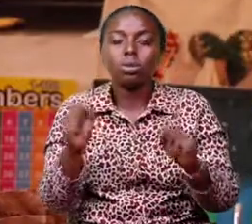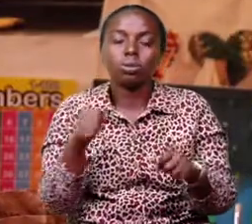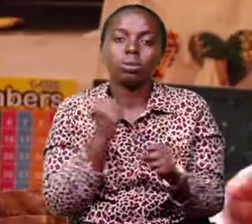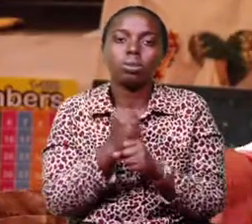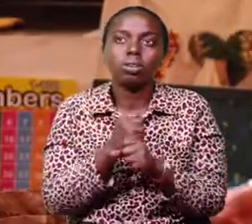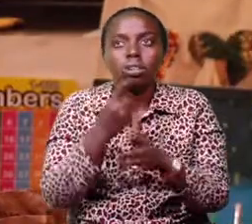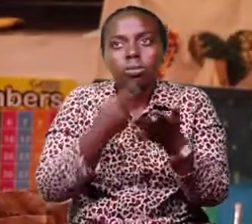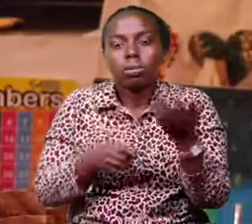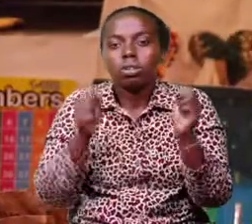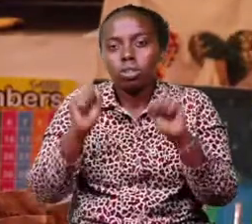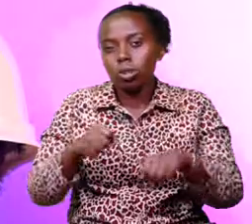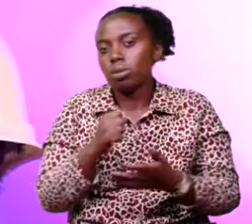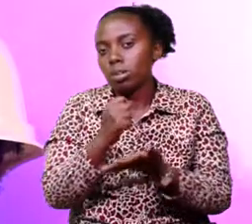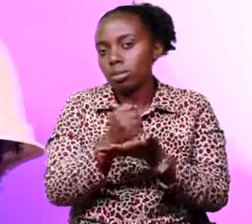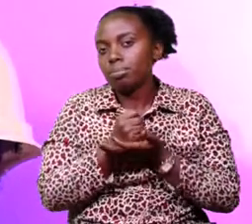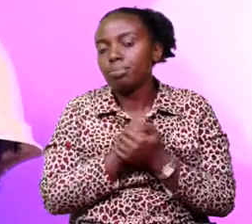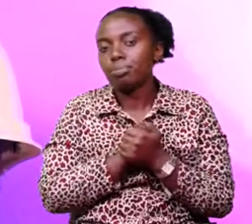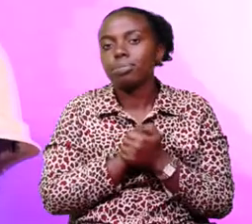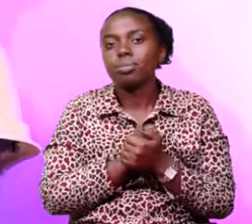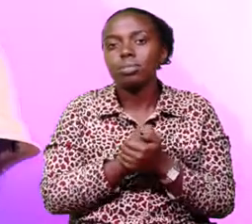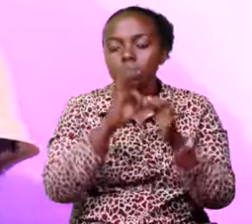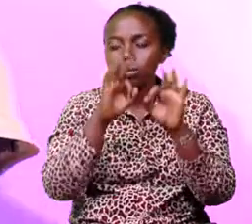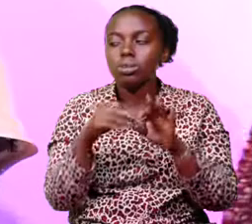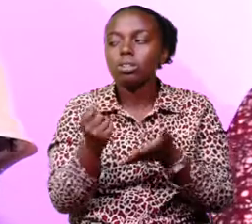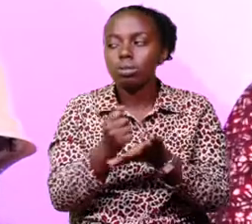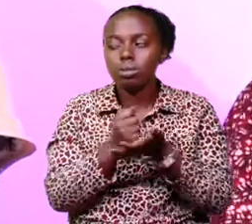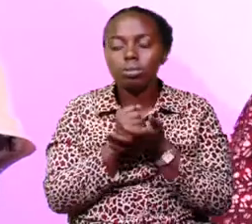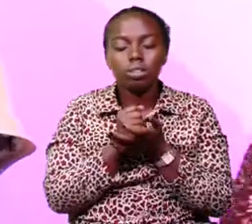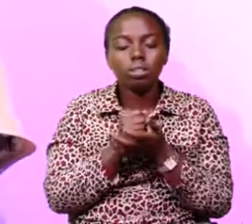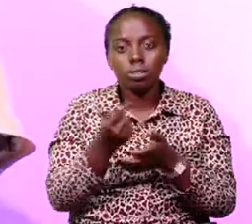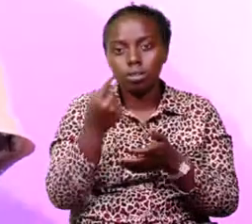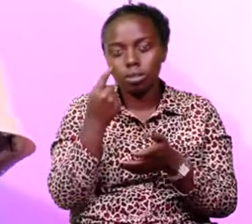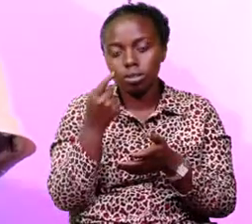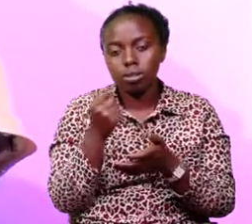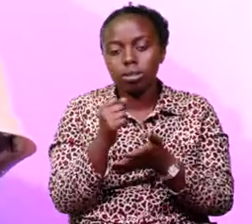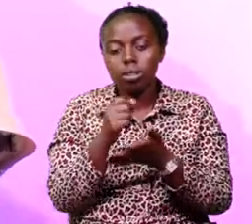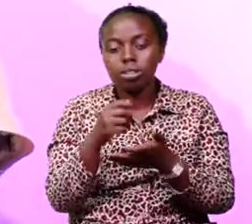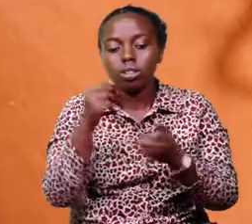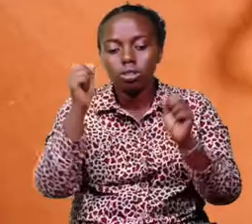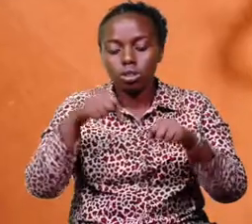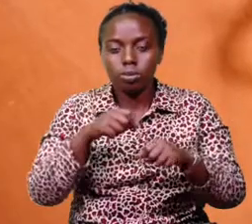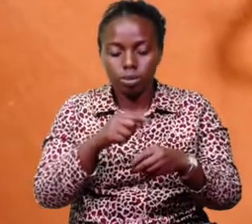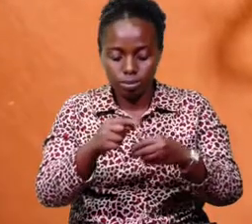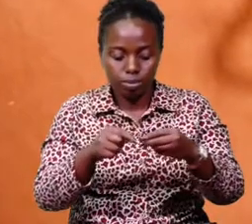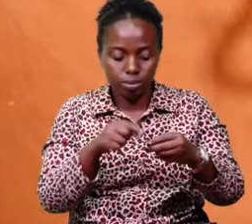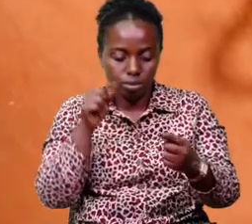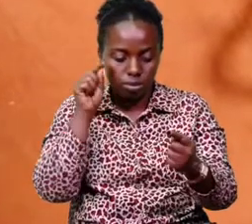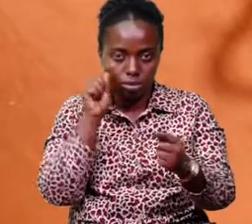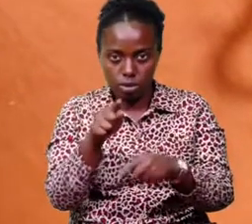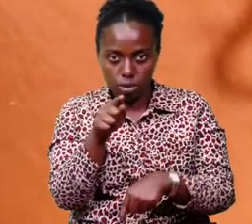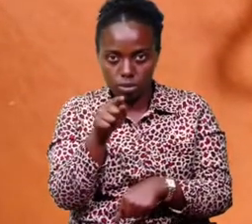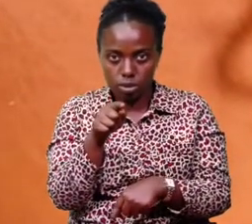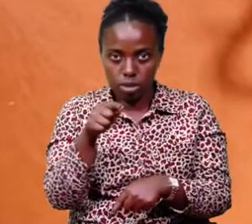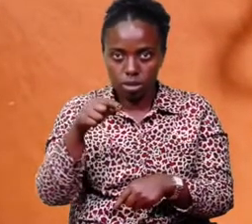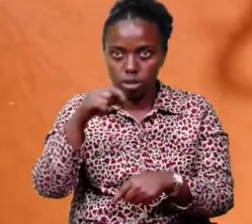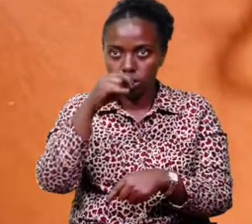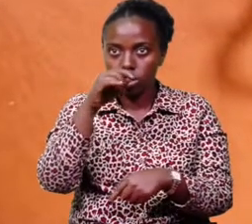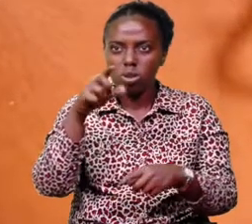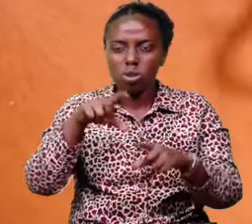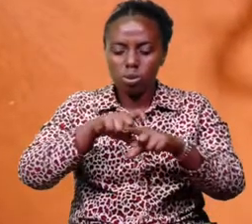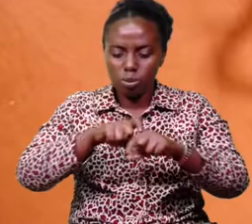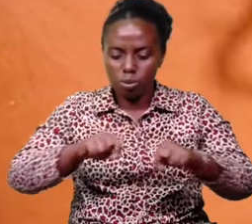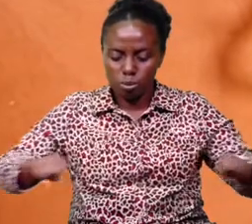gukorwa, n'ibiki dushobora kwifashisha? Ibi bintu rero, ibintu twifashisha, twakwifashisha ni urutsinga n'umusumari. Nicyo cya mbere,